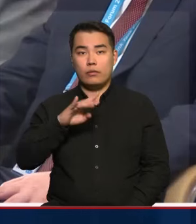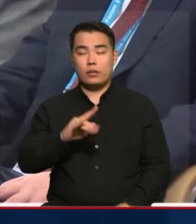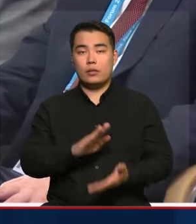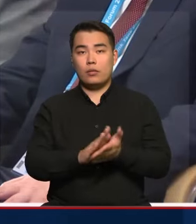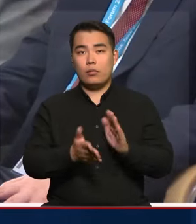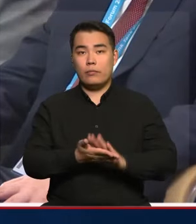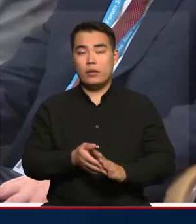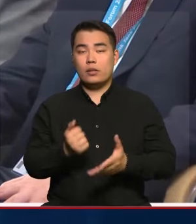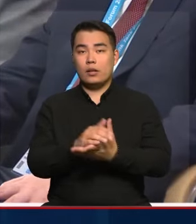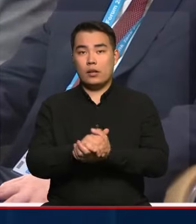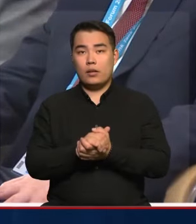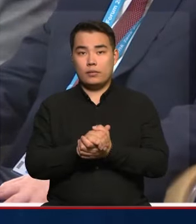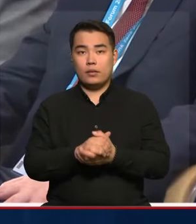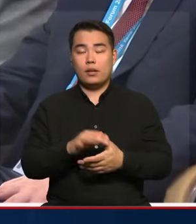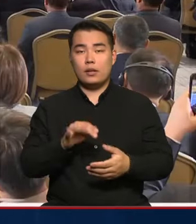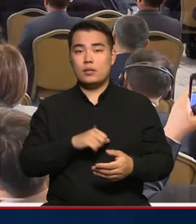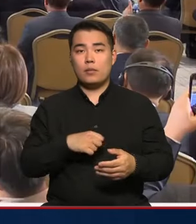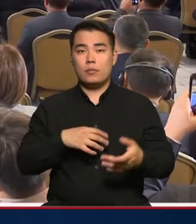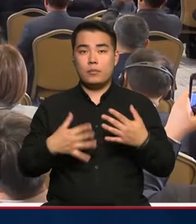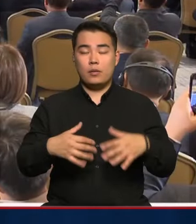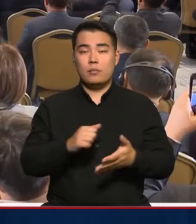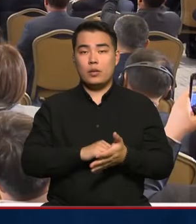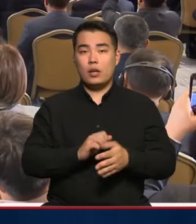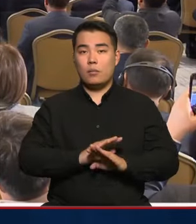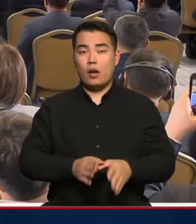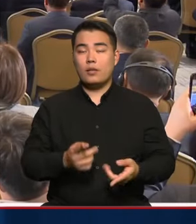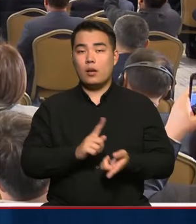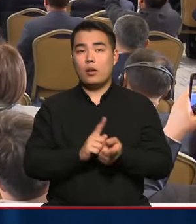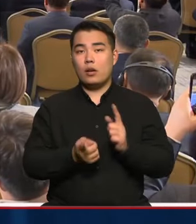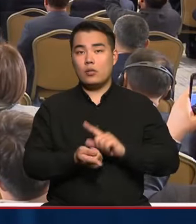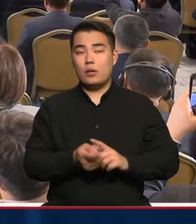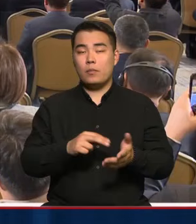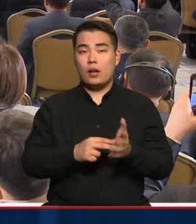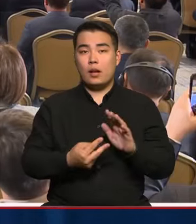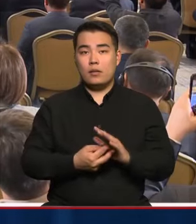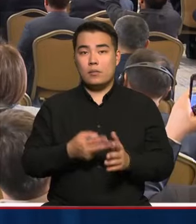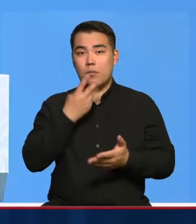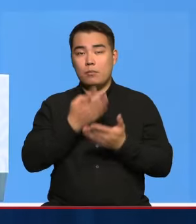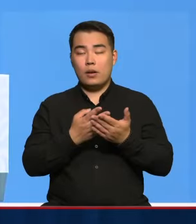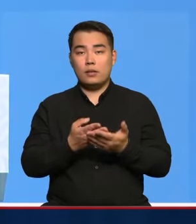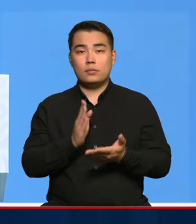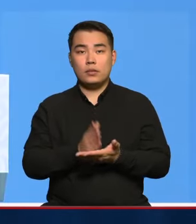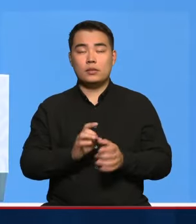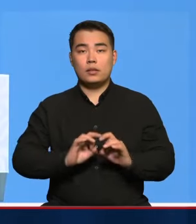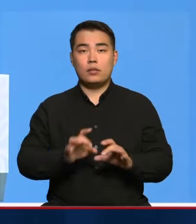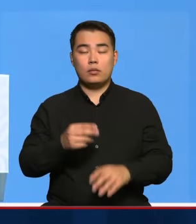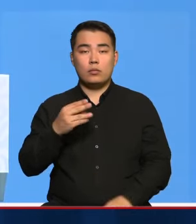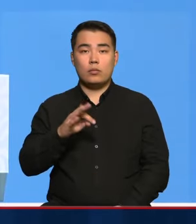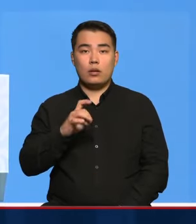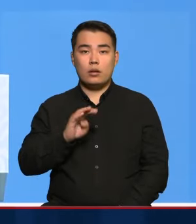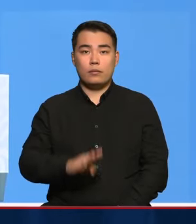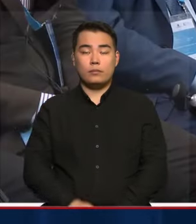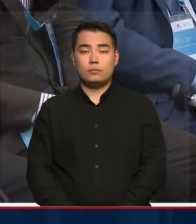келіссөздер арқылы бейбітшілікке ұмтылу әлсіздіктің белгісі емес, керісінше стратегиялық парасаттылықтың көрінісі деді Қасым Жомарт Тоқаев.